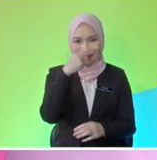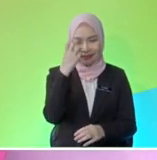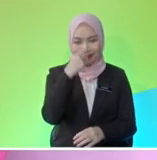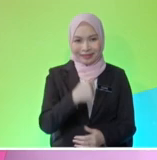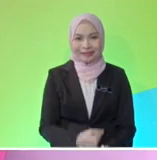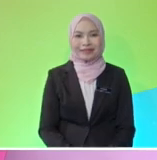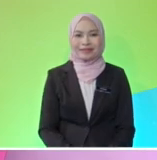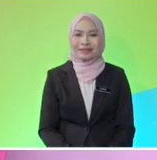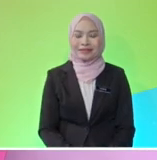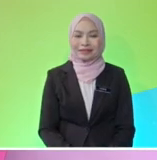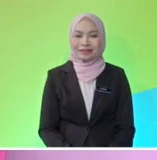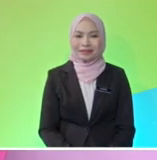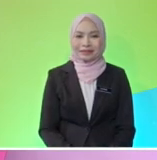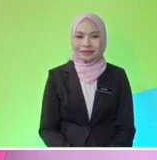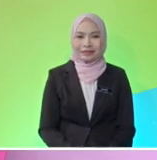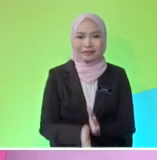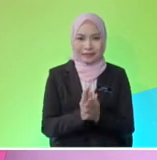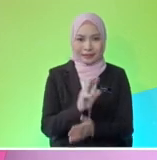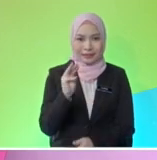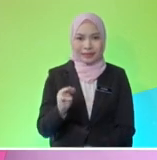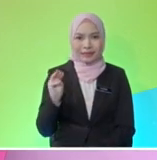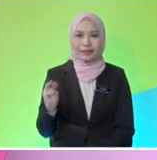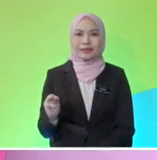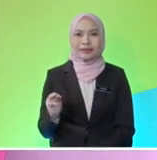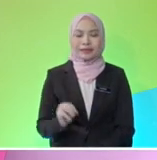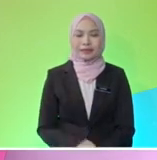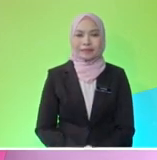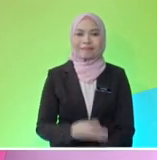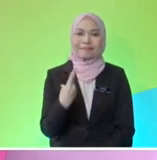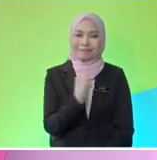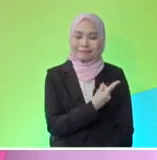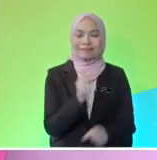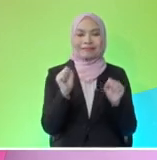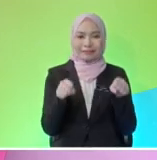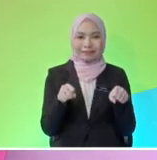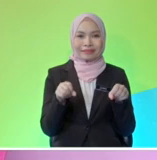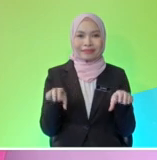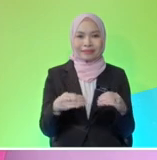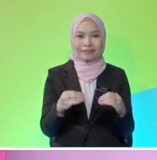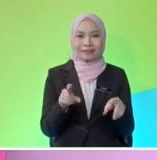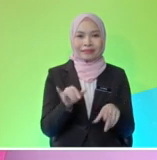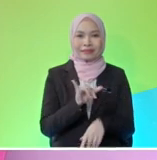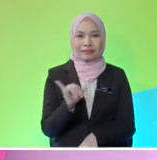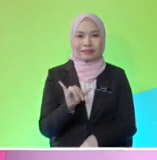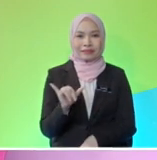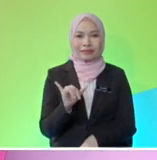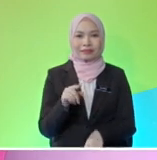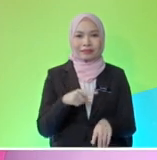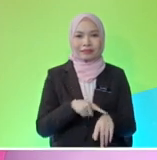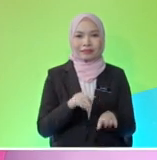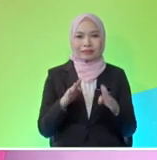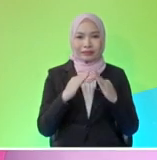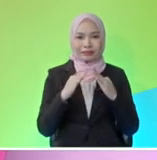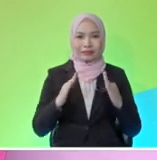2. Jadi murid-murid sambil-sambil tu kita boleh buat juga sama-sama kat rumah sana. Okey. Boleh saya cuba cikgu?